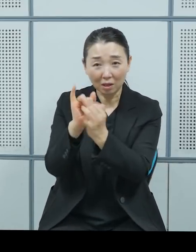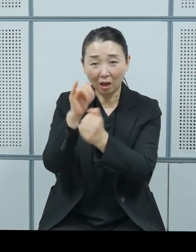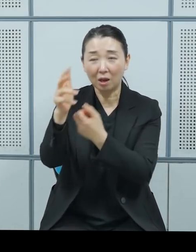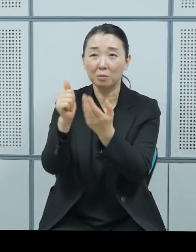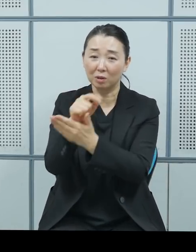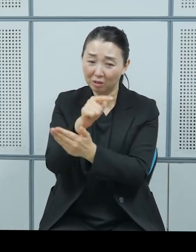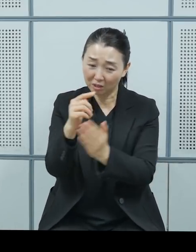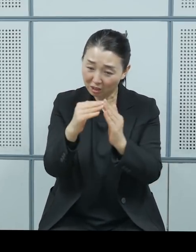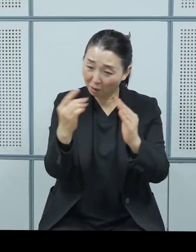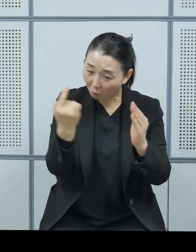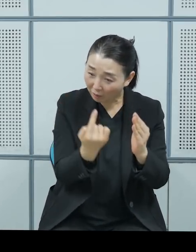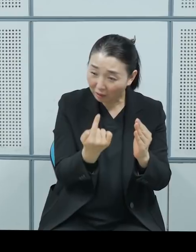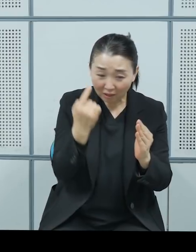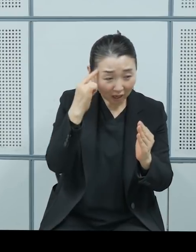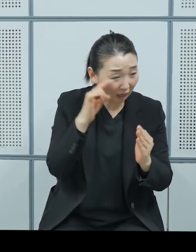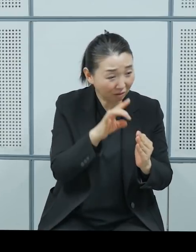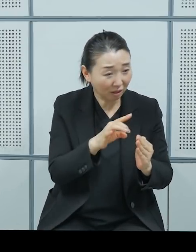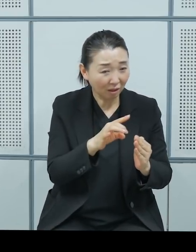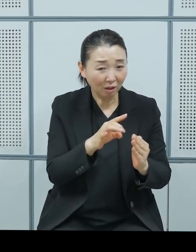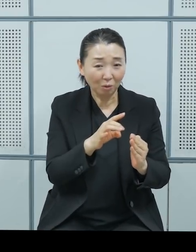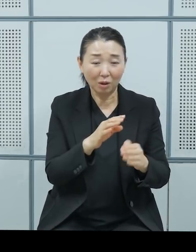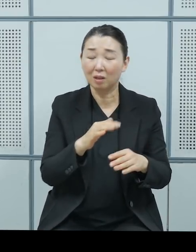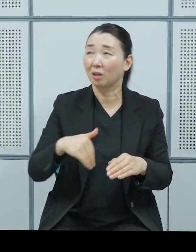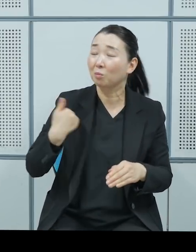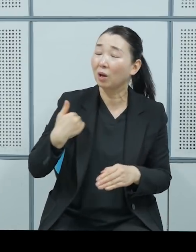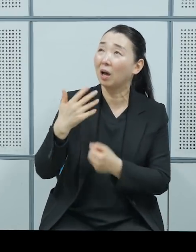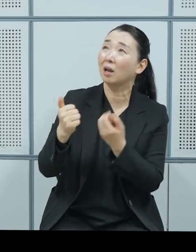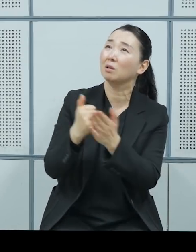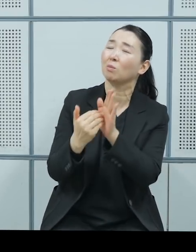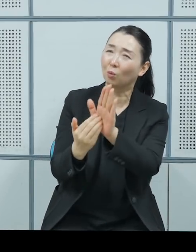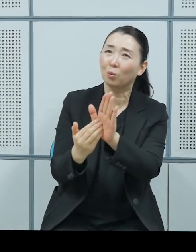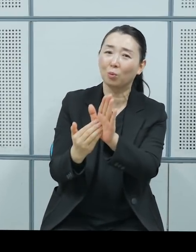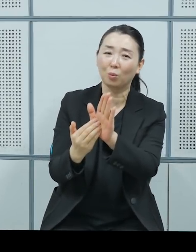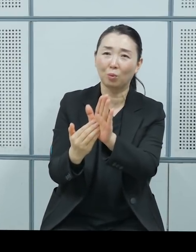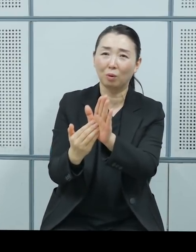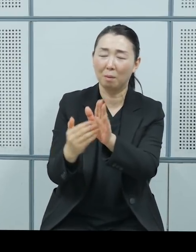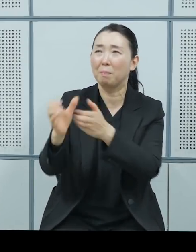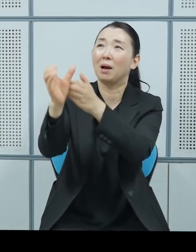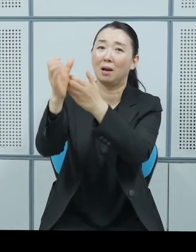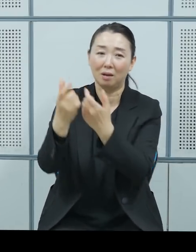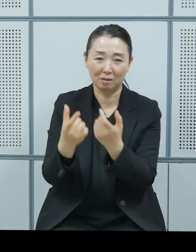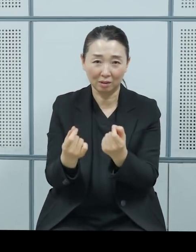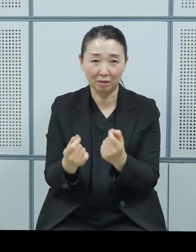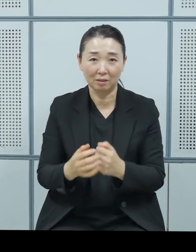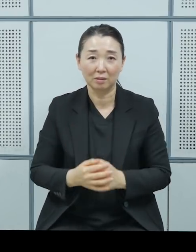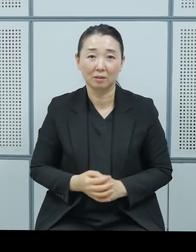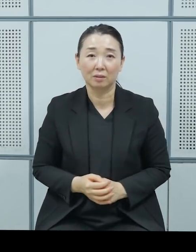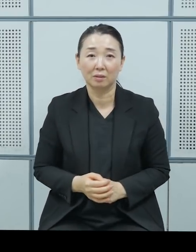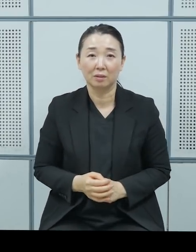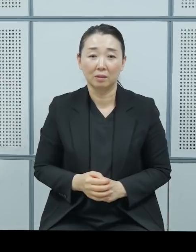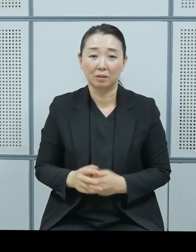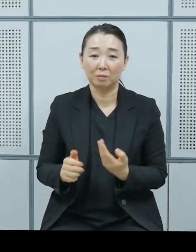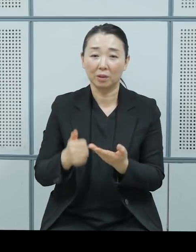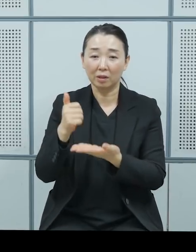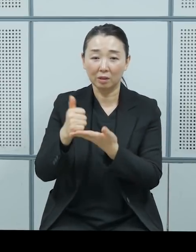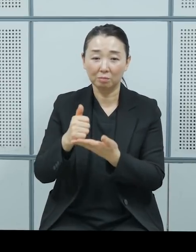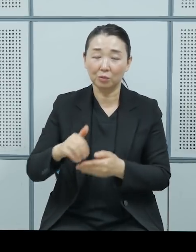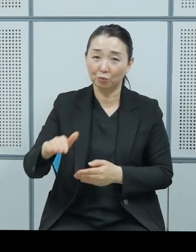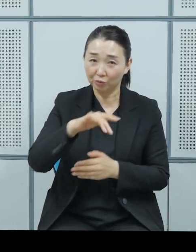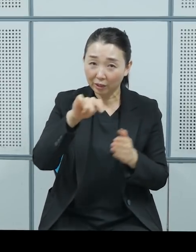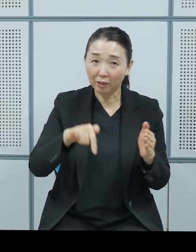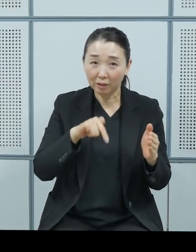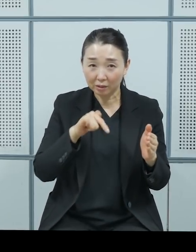거기 보면 자기가 모르는 사이에 하나님을 거절하고 하나님 대접한 거거든요. 그래서 하나님이 오늘날 우리